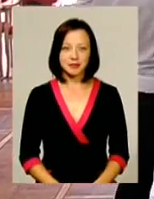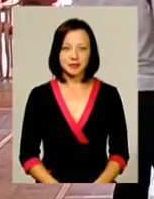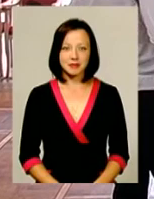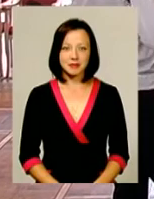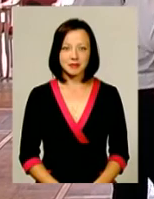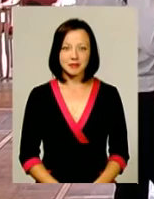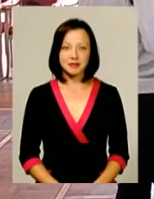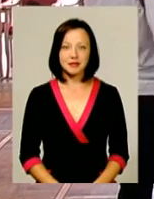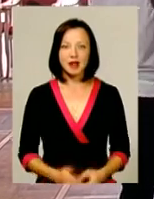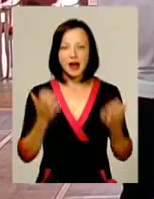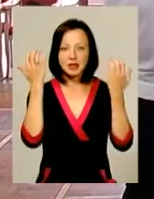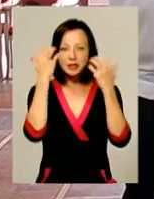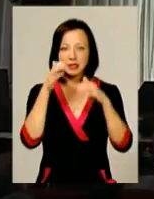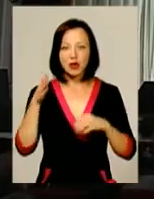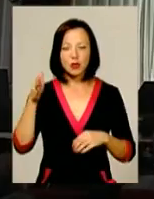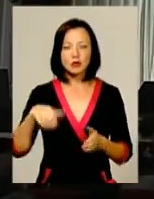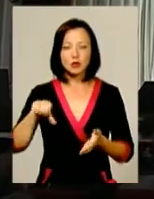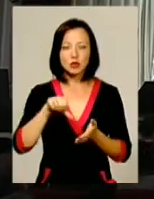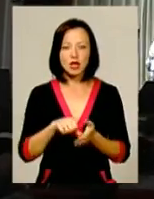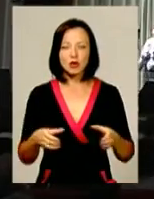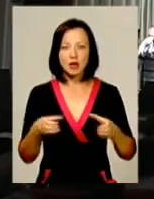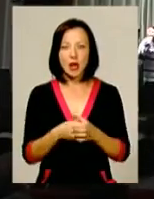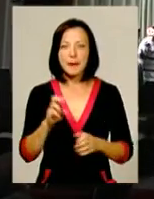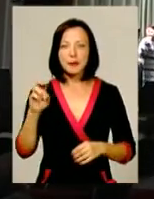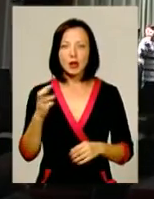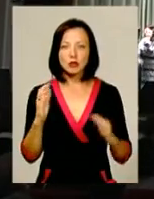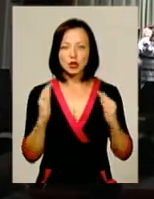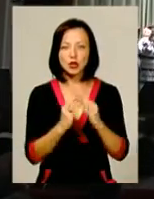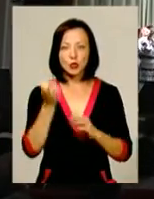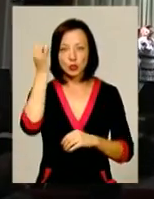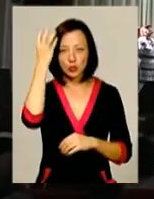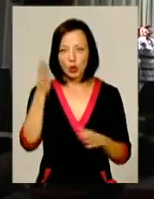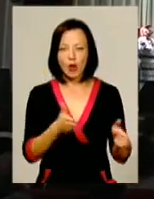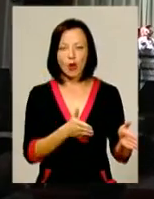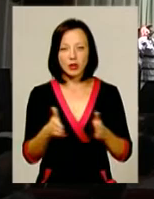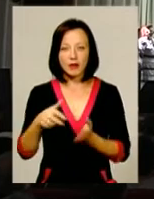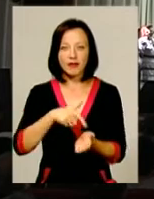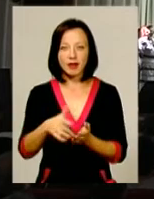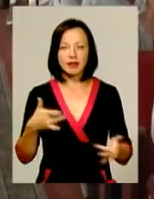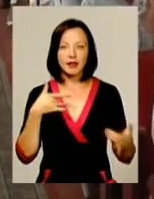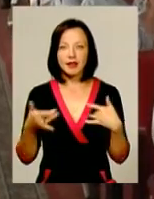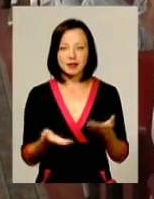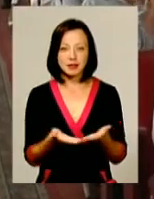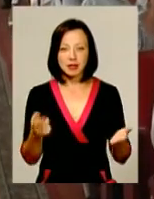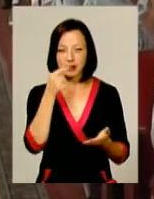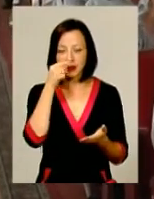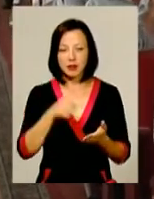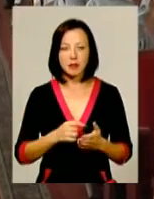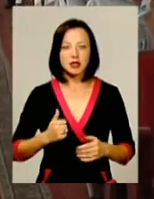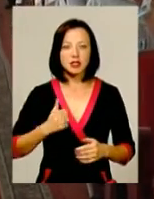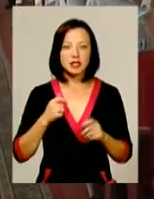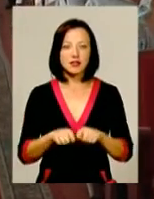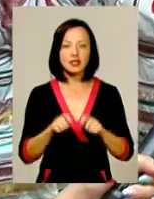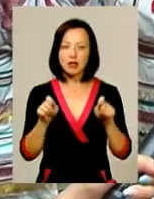За кулісами – учасники колективу із Білогірського будинку культури, котрі вже готові вийти на сцену. Цьогоріч їм випала честь